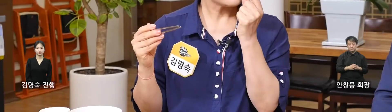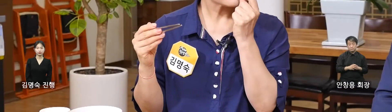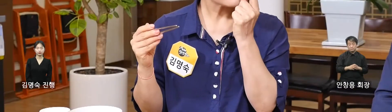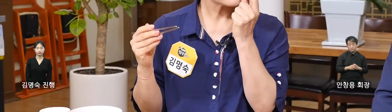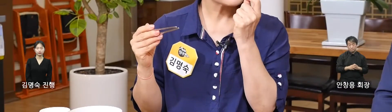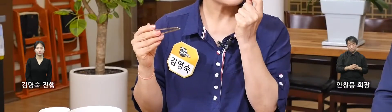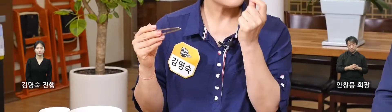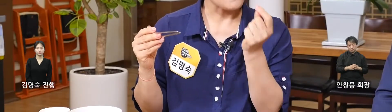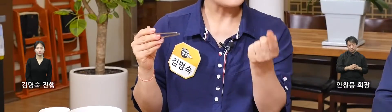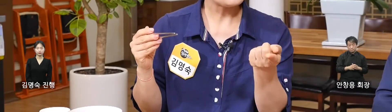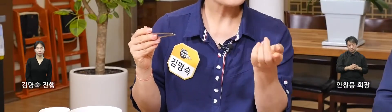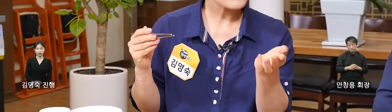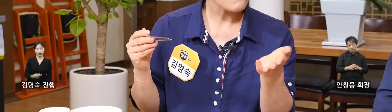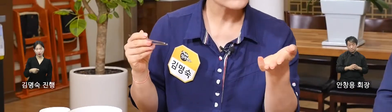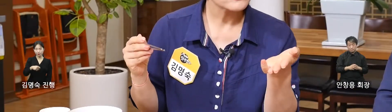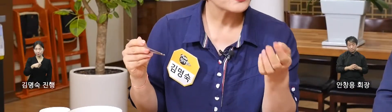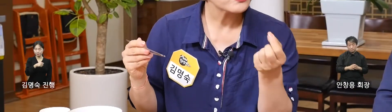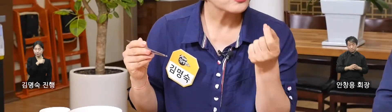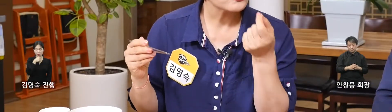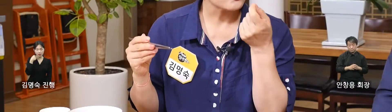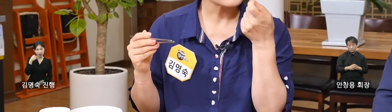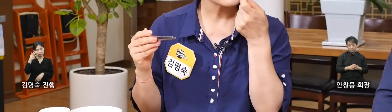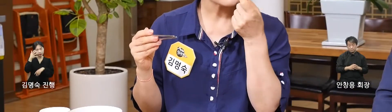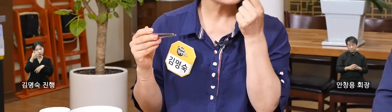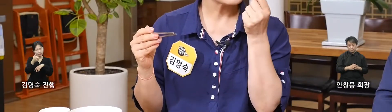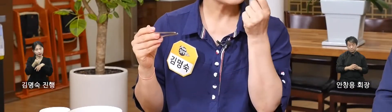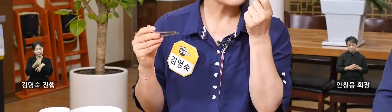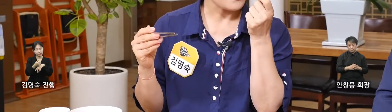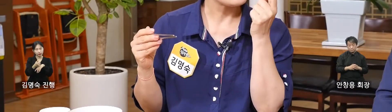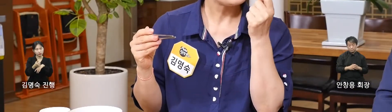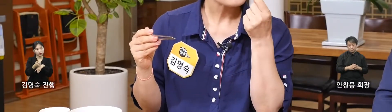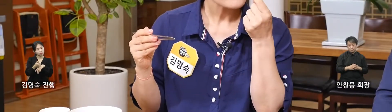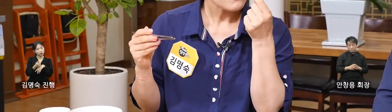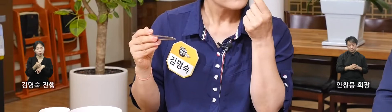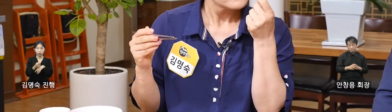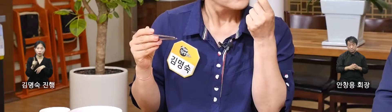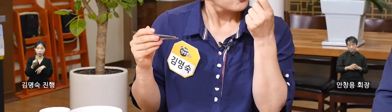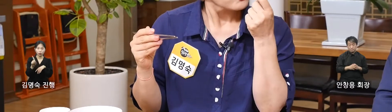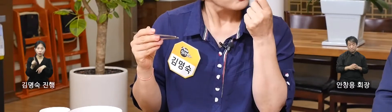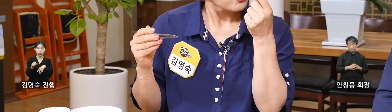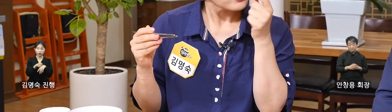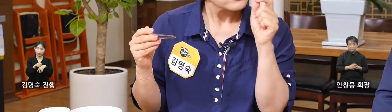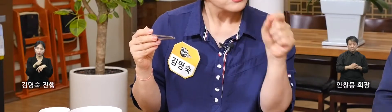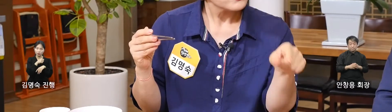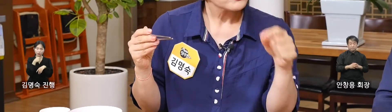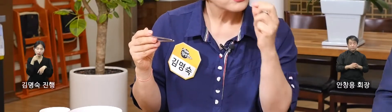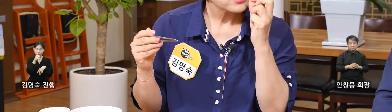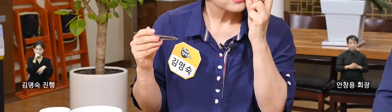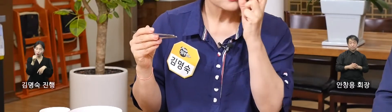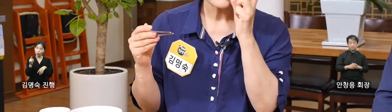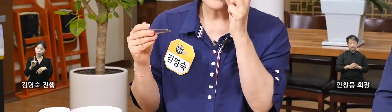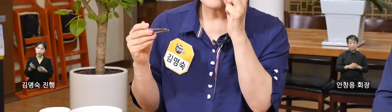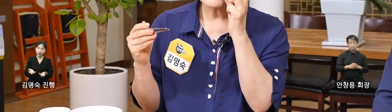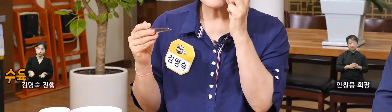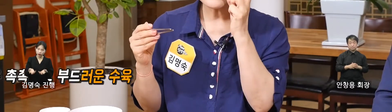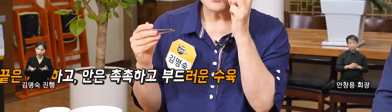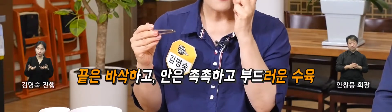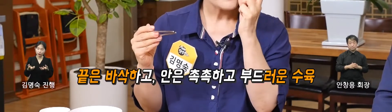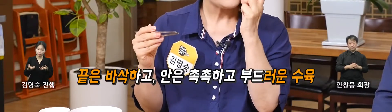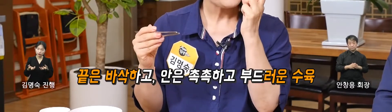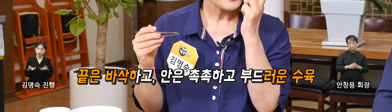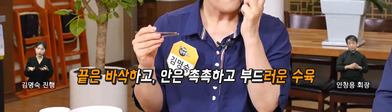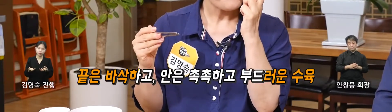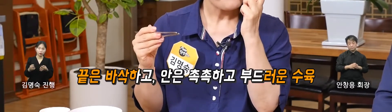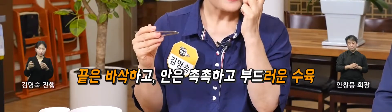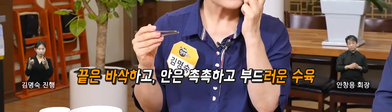그러니까 살짝 끝이 예. 끝부분도 어떻게 삶으셨는데 어떻게 삶으셨길래 끝이